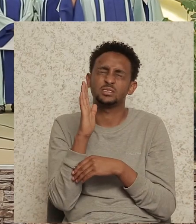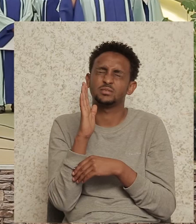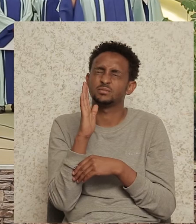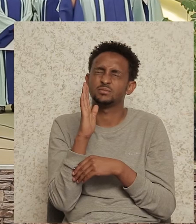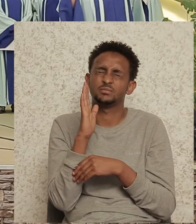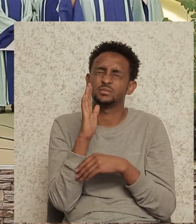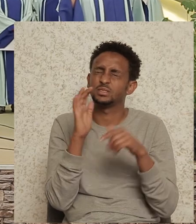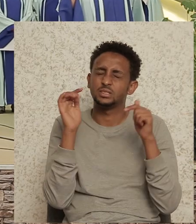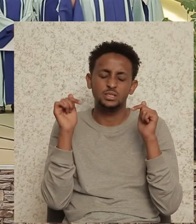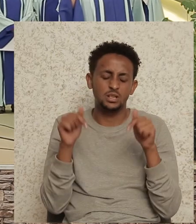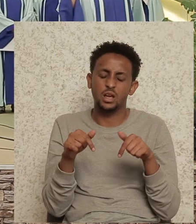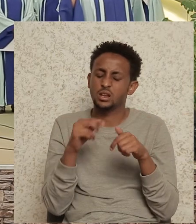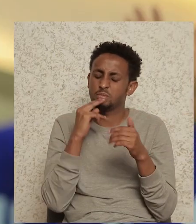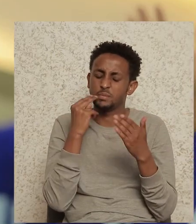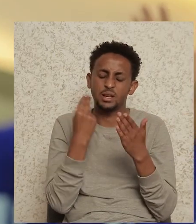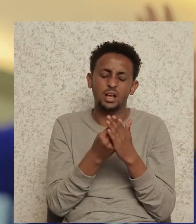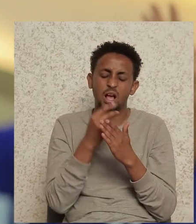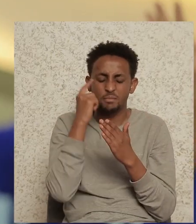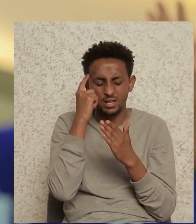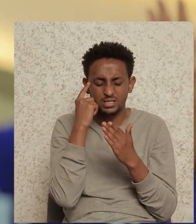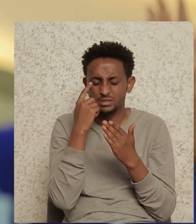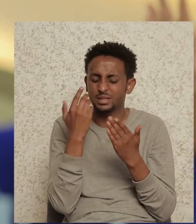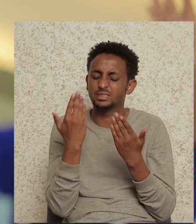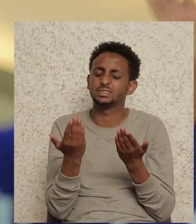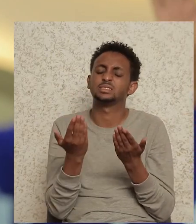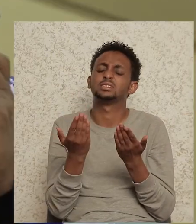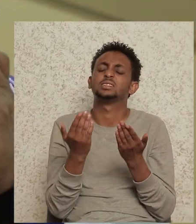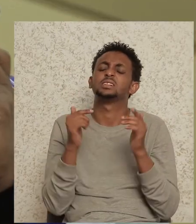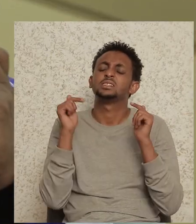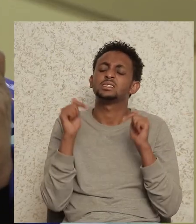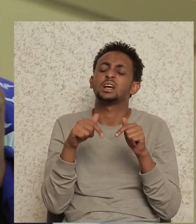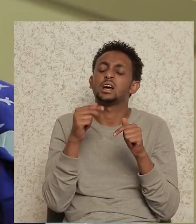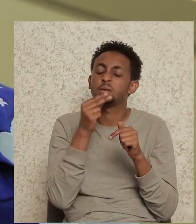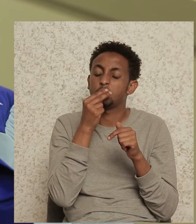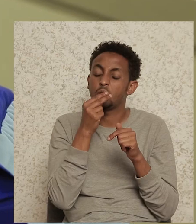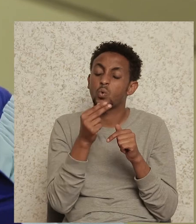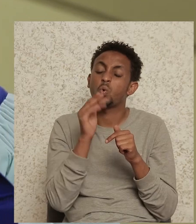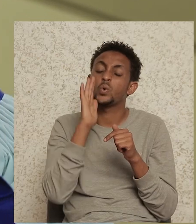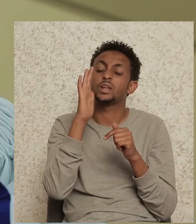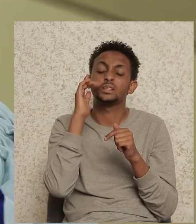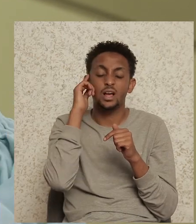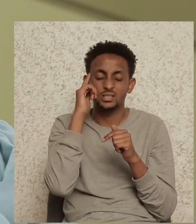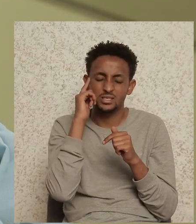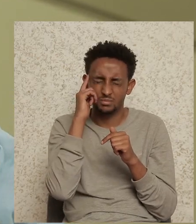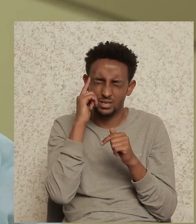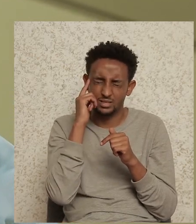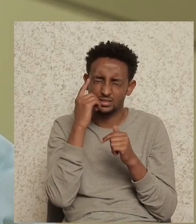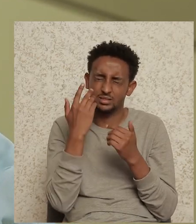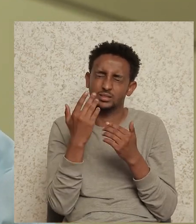እግዚአብሔር ዛሬ በመልካም አስበ ዛሬ በበጎነት